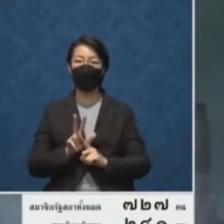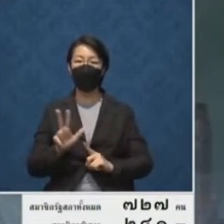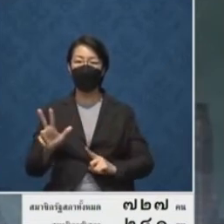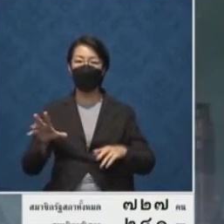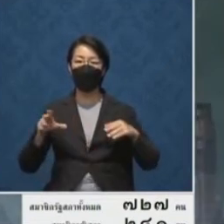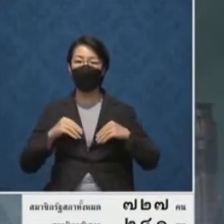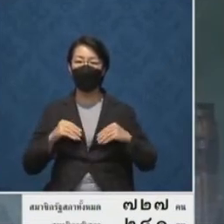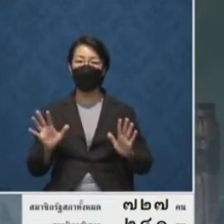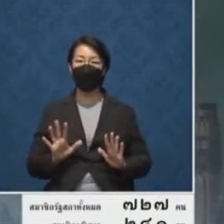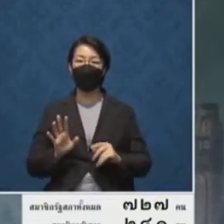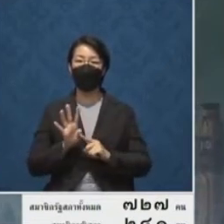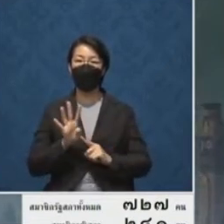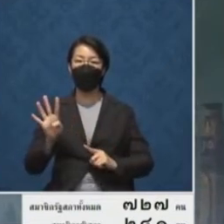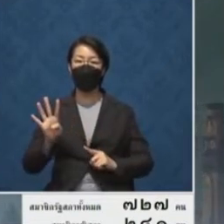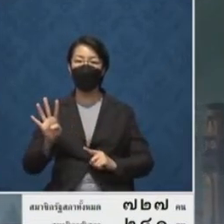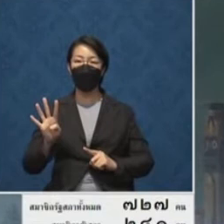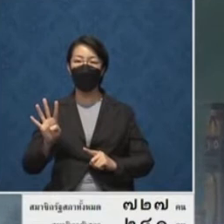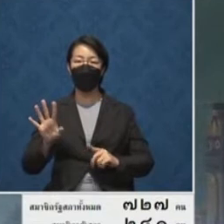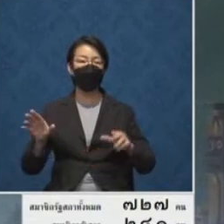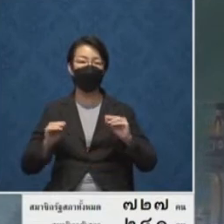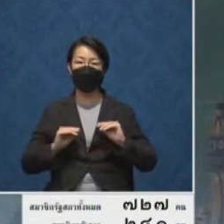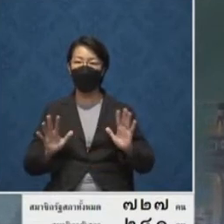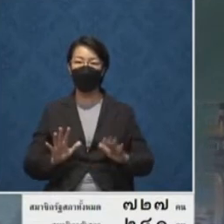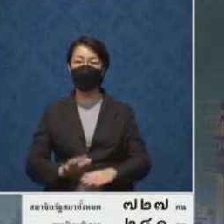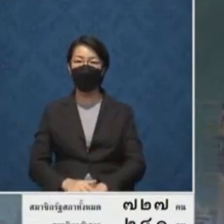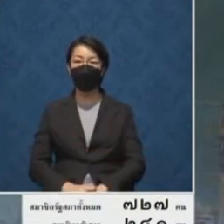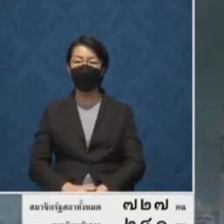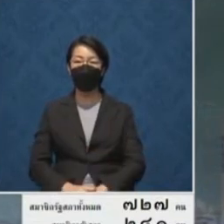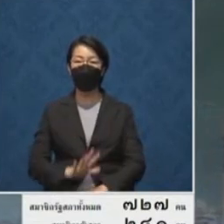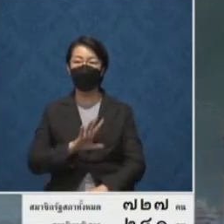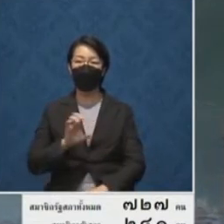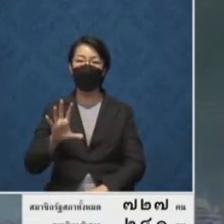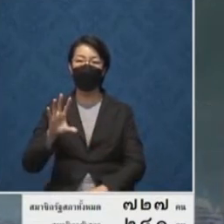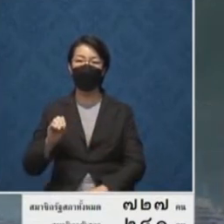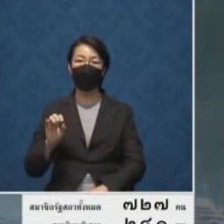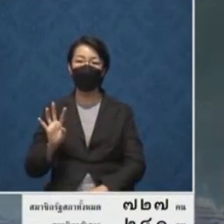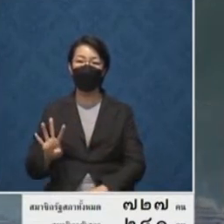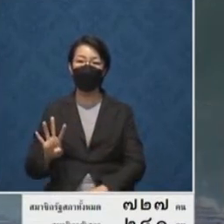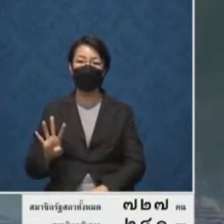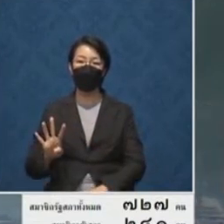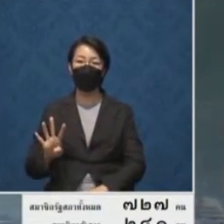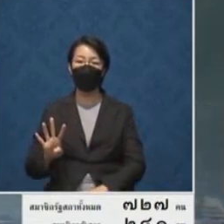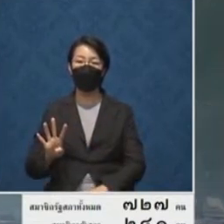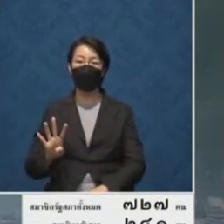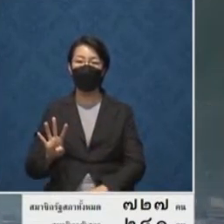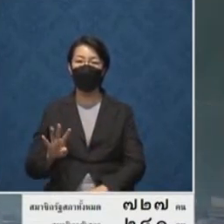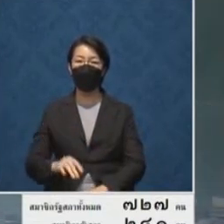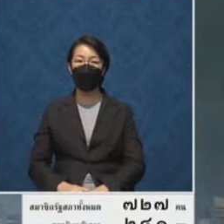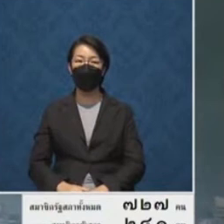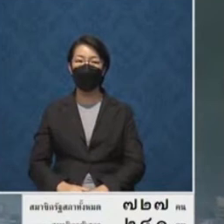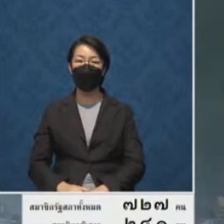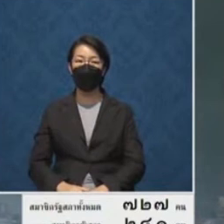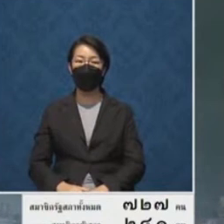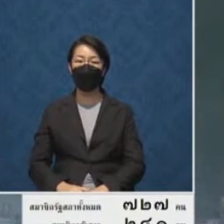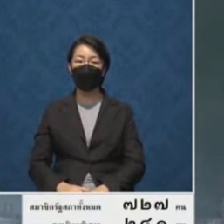ไม่รับหลักการ3ไม่รับหลักการและ4ไม่รับหลักการครับ 554พลตำรวจโทสมบัติ